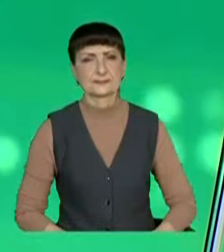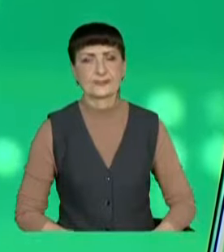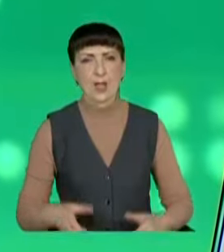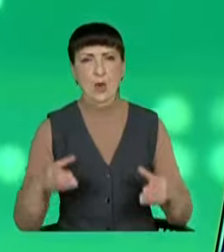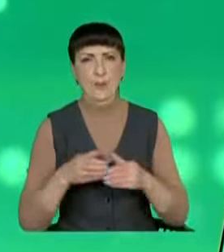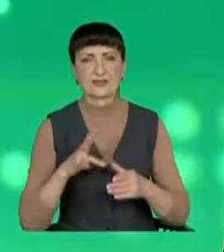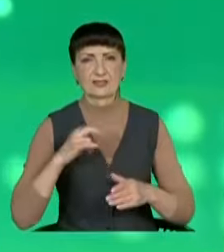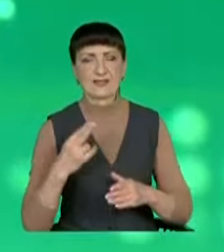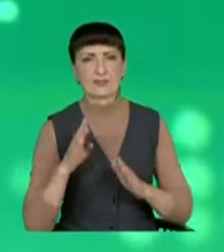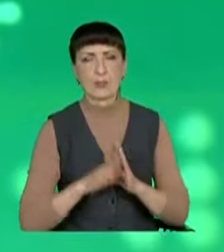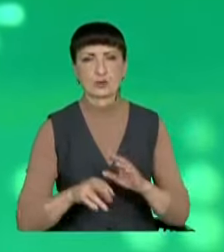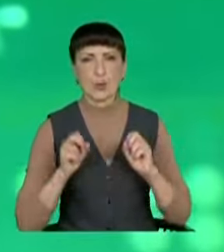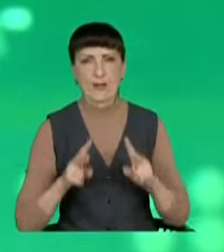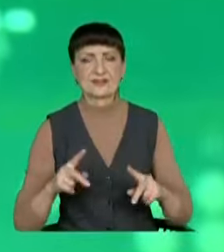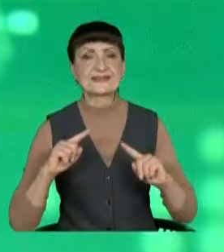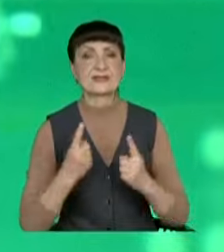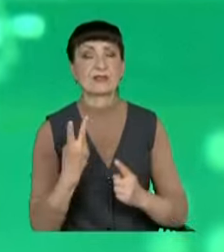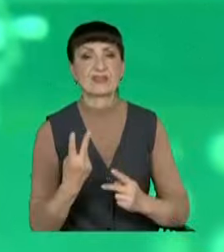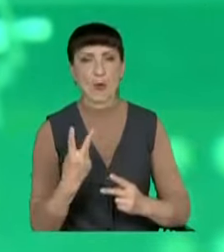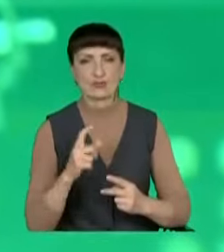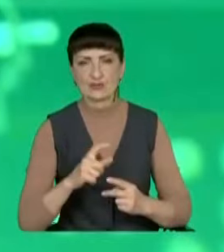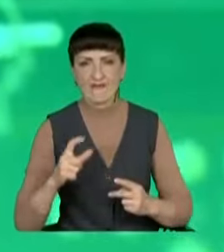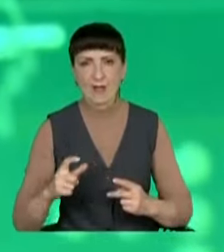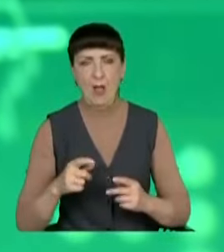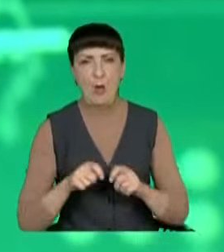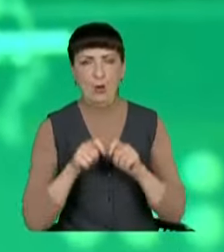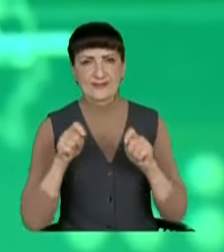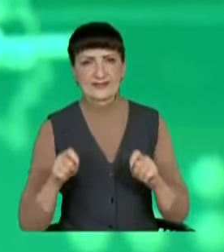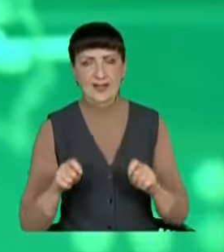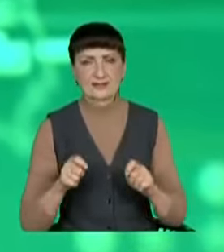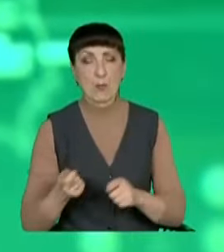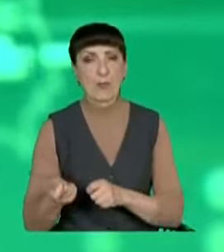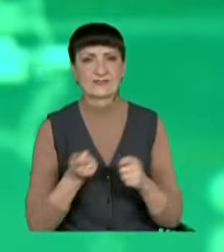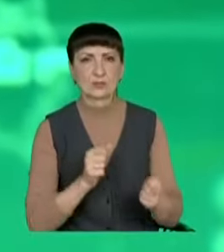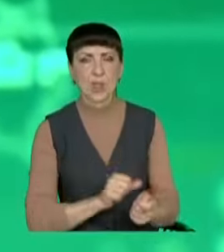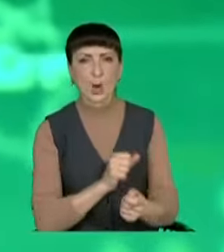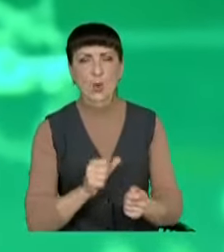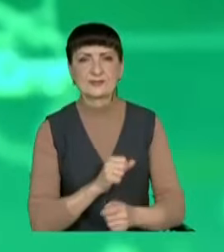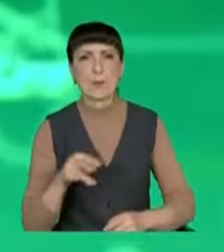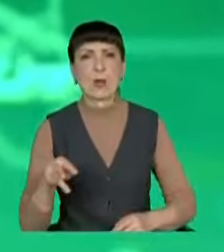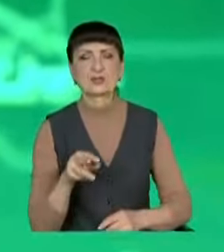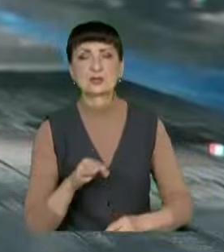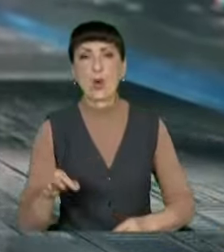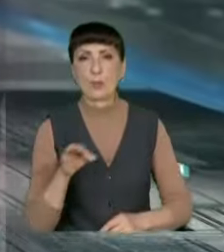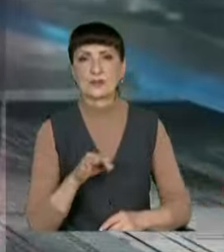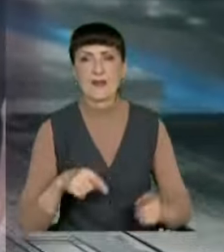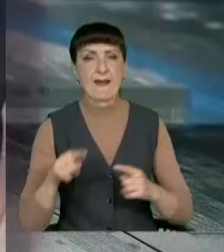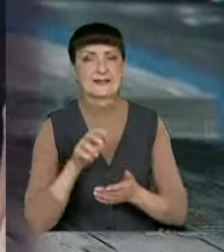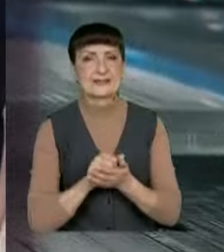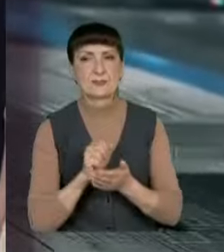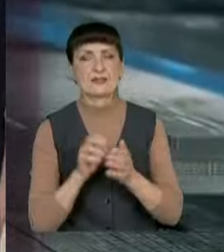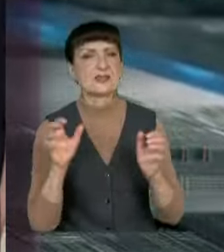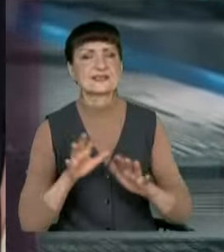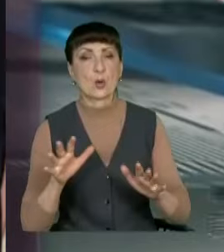Комитетом национальной безопасности задержаны двое подозреваемых в организации поставки наркотиков в Мангистаускую область. Они занимались